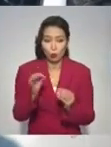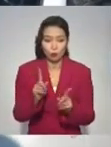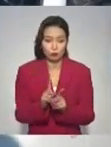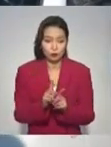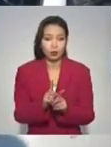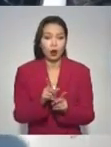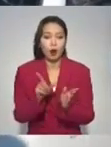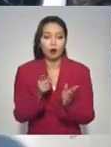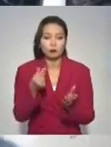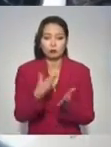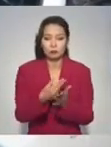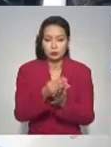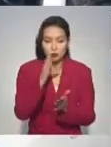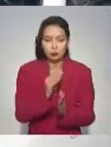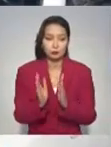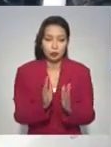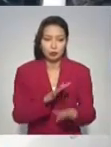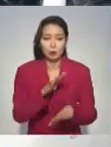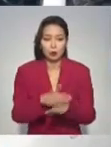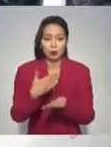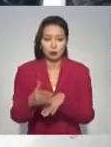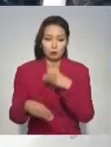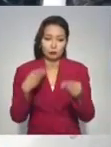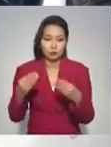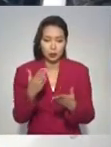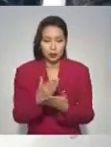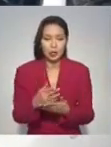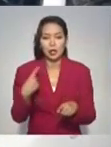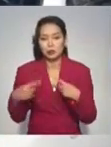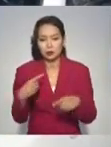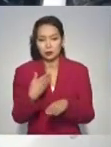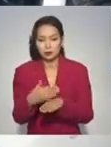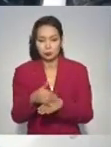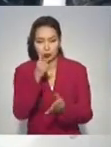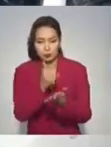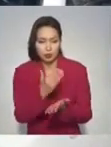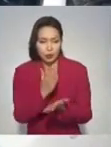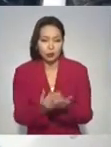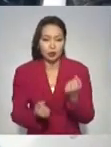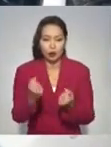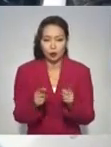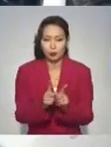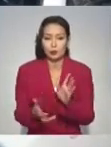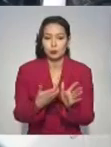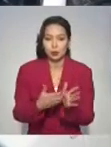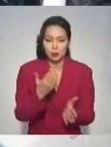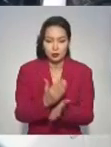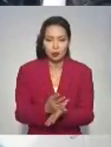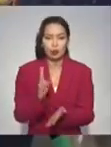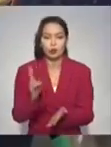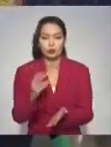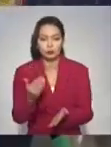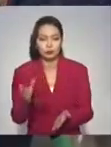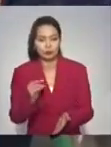растау керек. Банк бір адамдарға несиеге рұқсат беріп жатыр, кейбіреулерге рұқсат жоқ, және көліктер жетіспей жатады, резервте тұрса